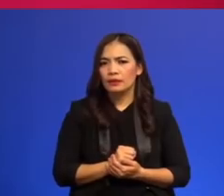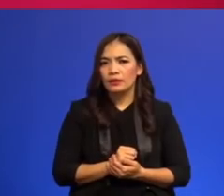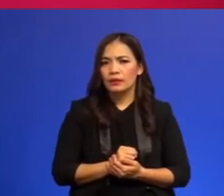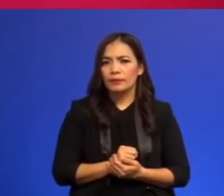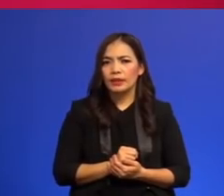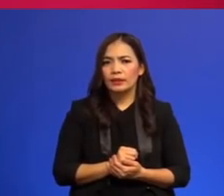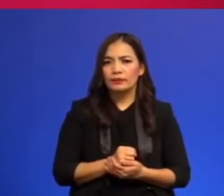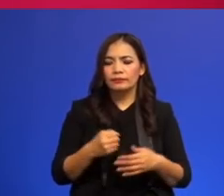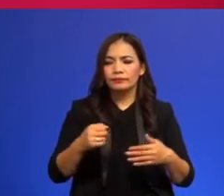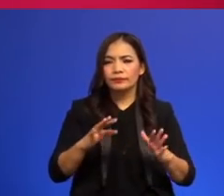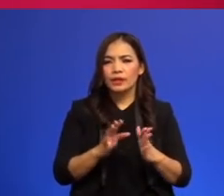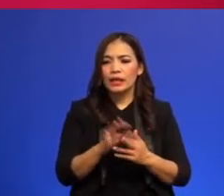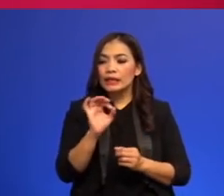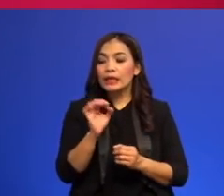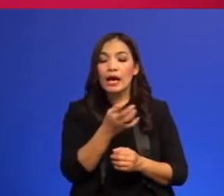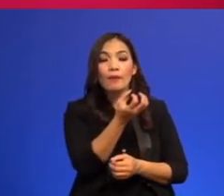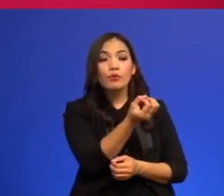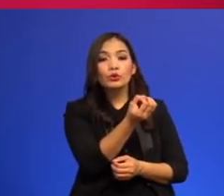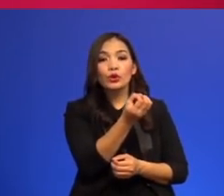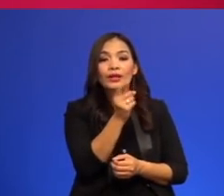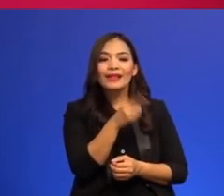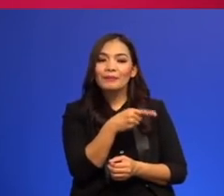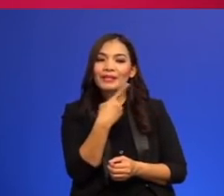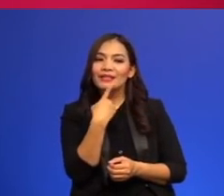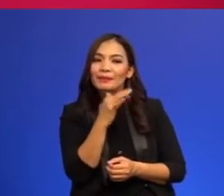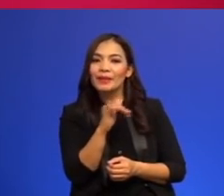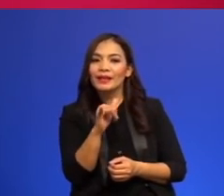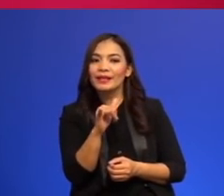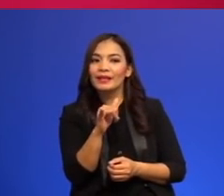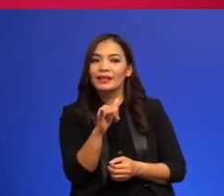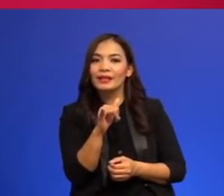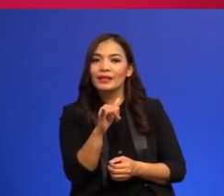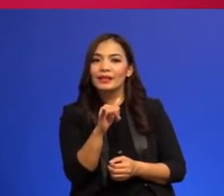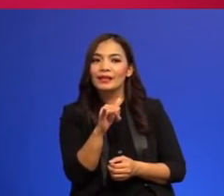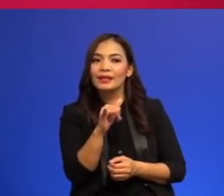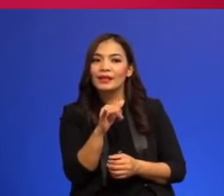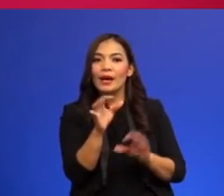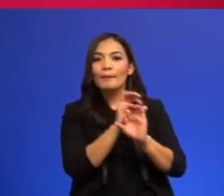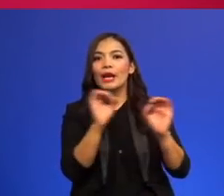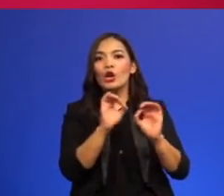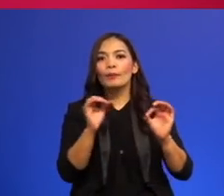Atau tidak busuk tapi mentah, masih tidak matang.